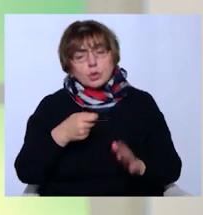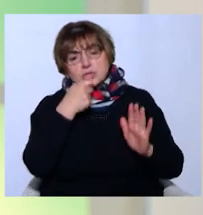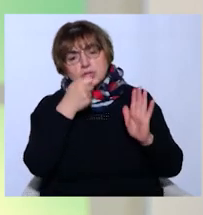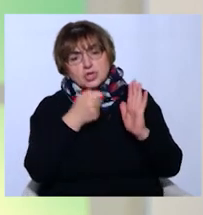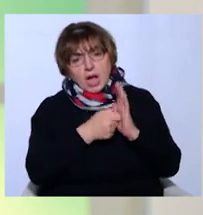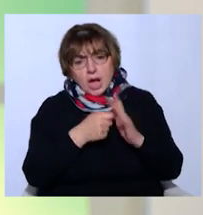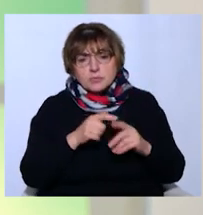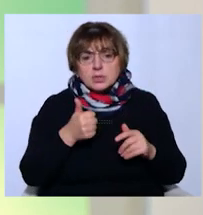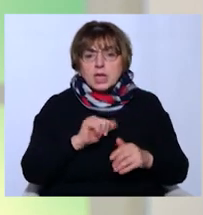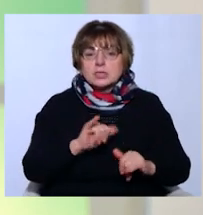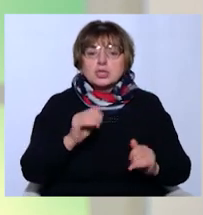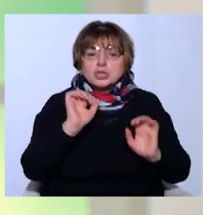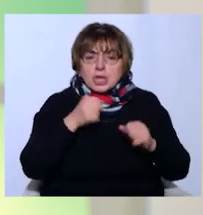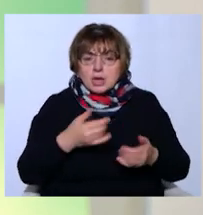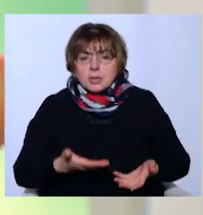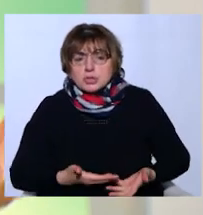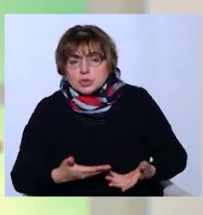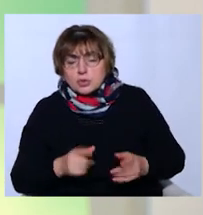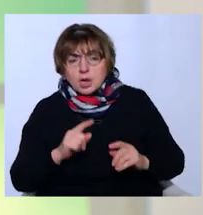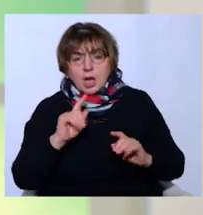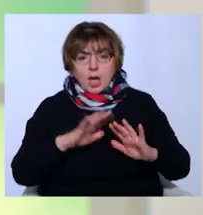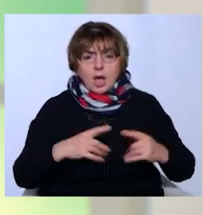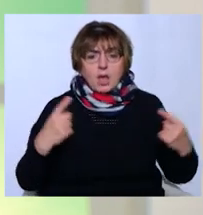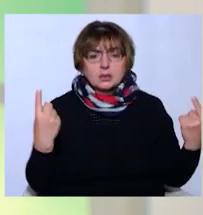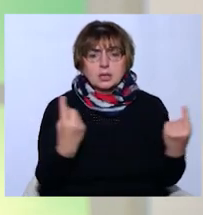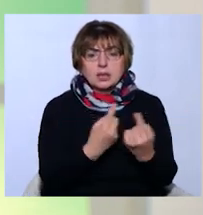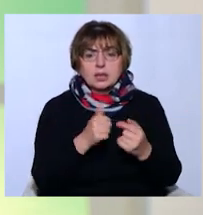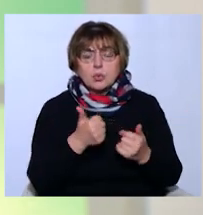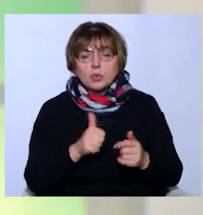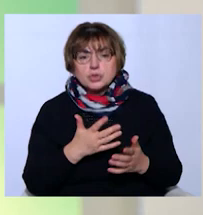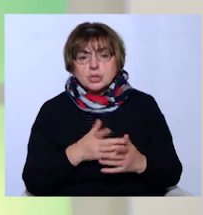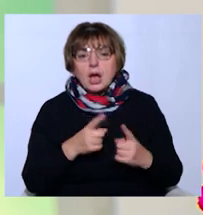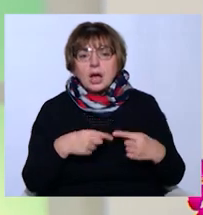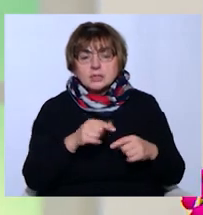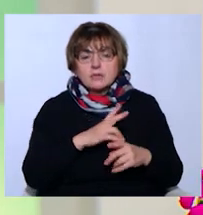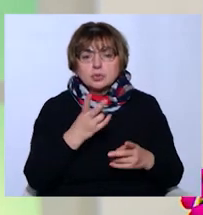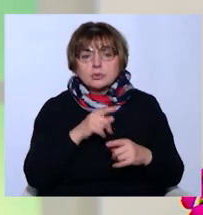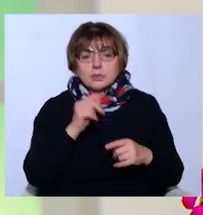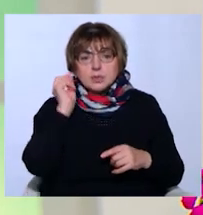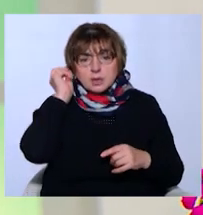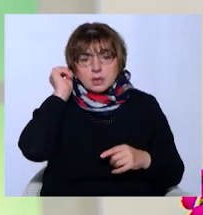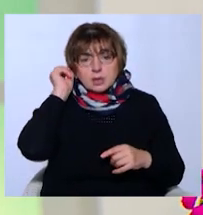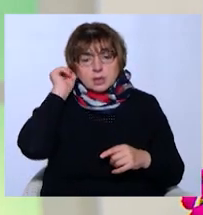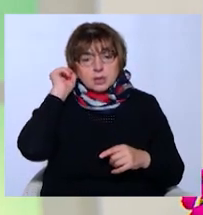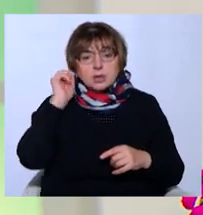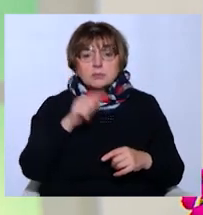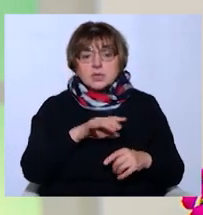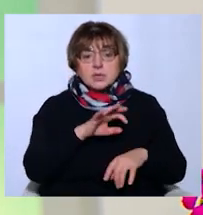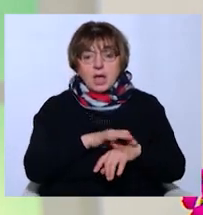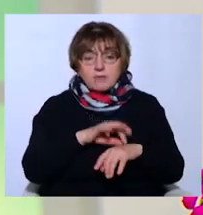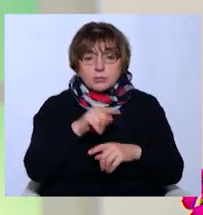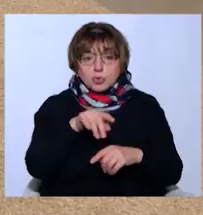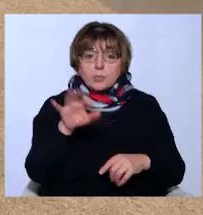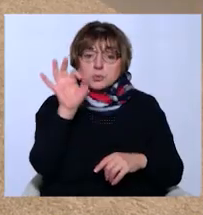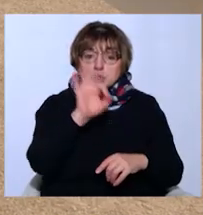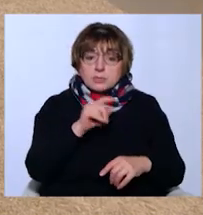იკვებება, სად ურჩევნია ყოფნა, რა ტერიტორიას ჭირდება მას. ამავე დროს თქვენ უნდა შეისწავლოთ მისი დაავადებების შესახებ,